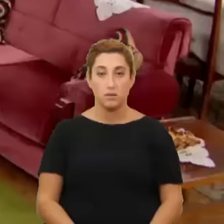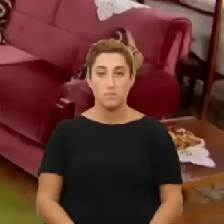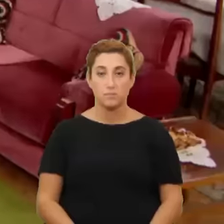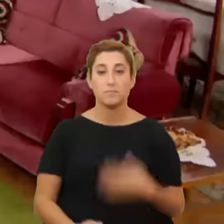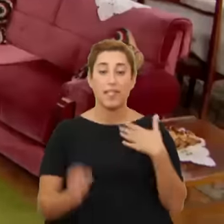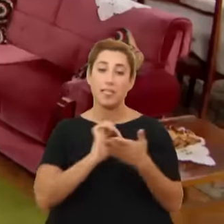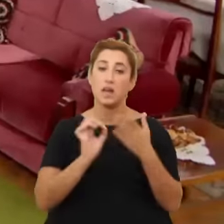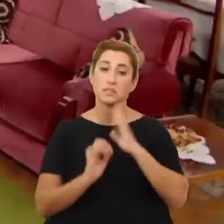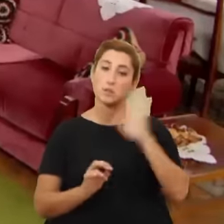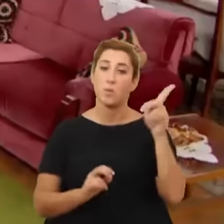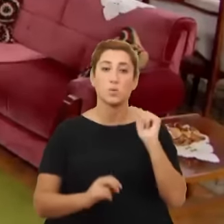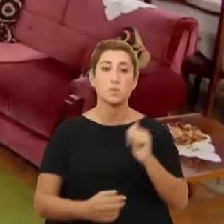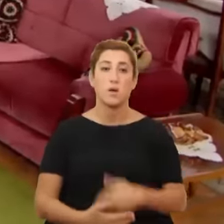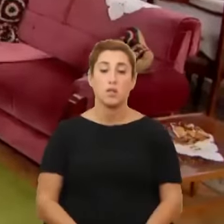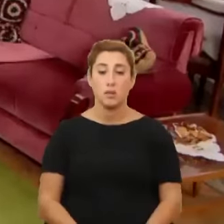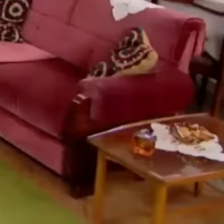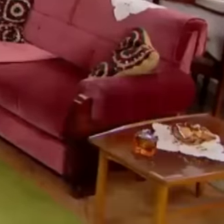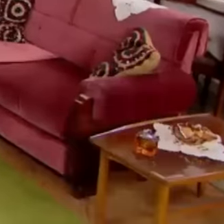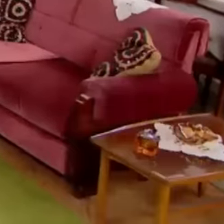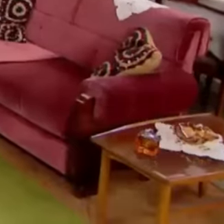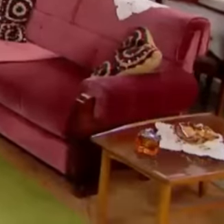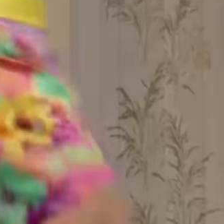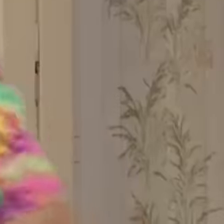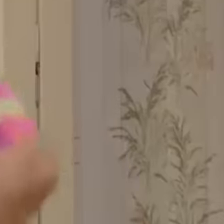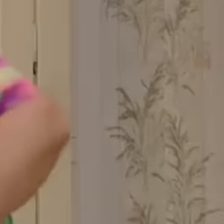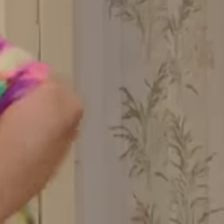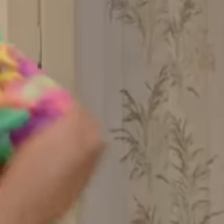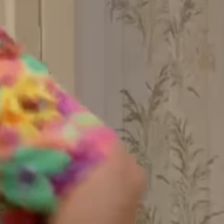Ders çalışacağım ben o zaman. Rukiye kapıya yürüyor.